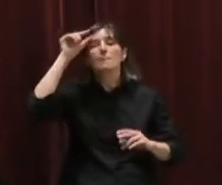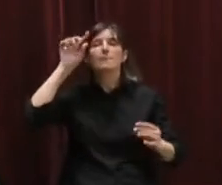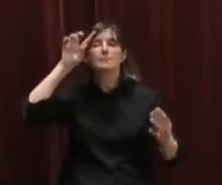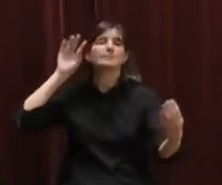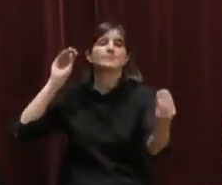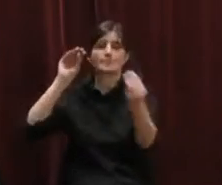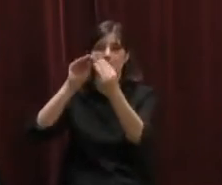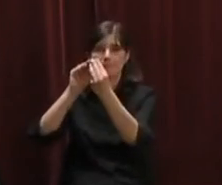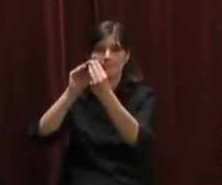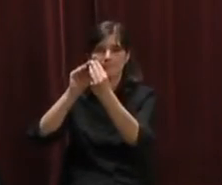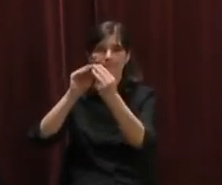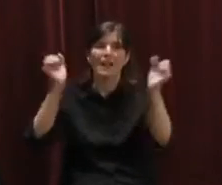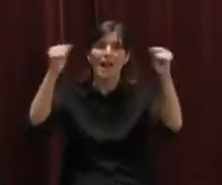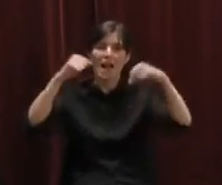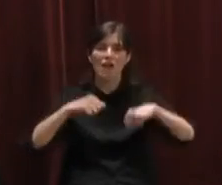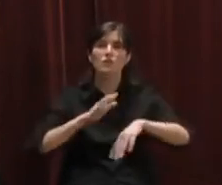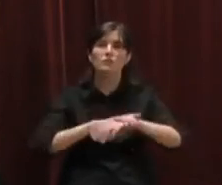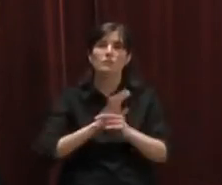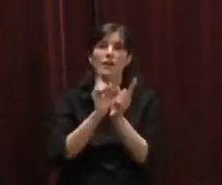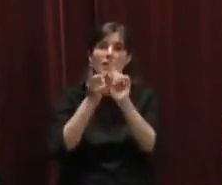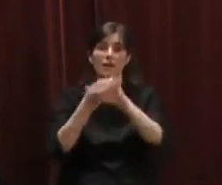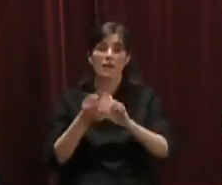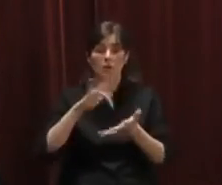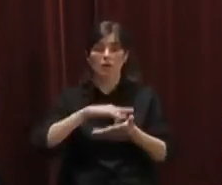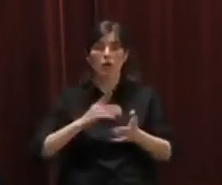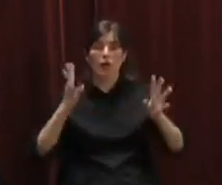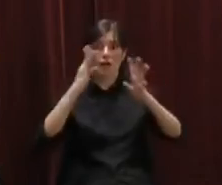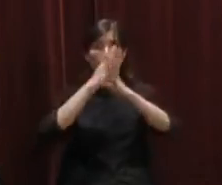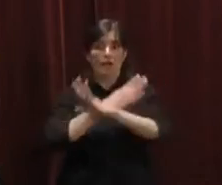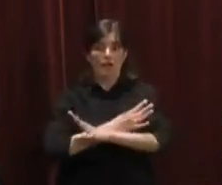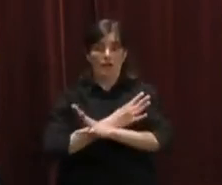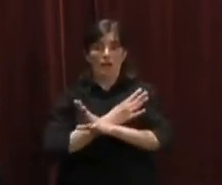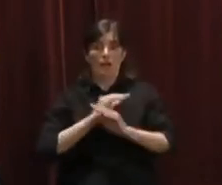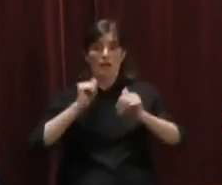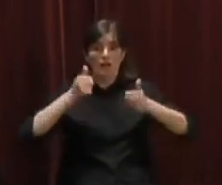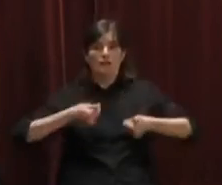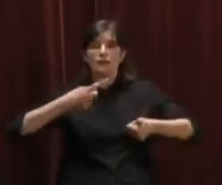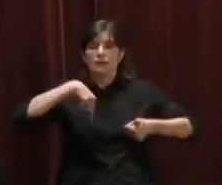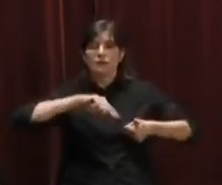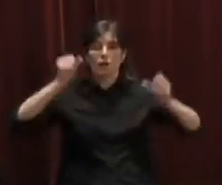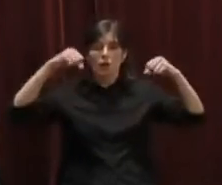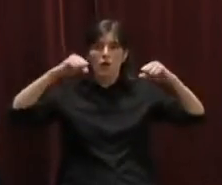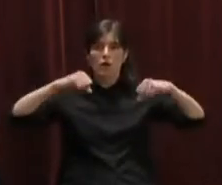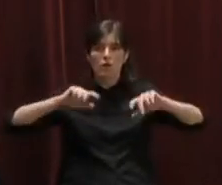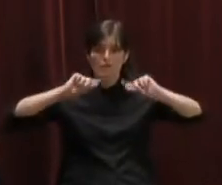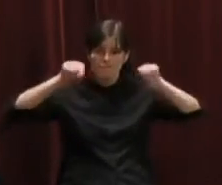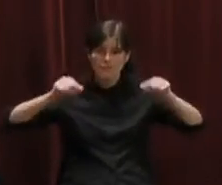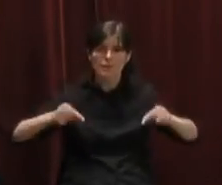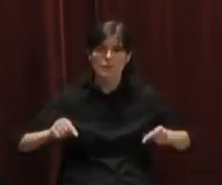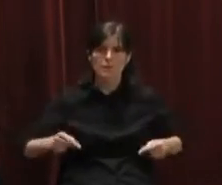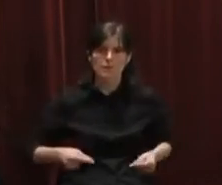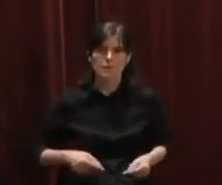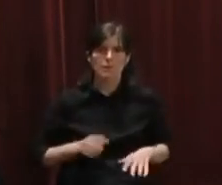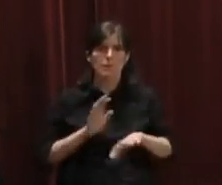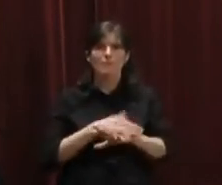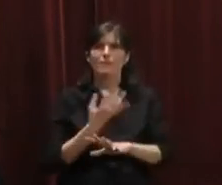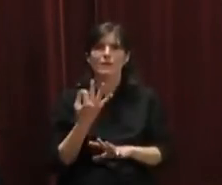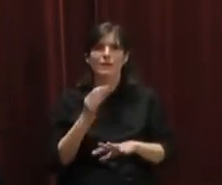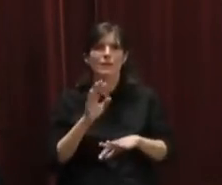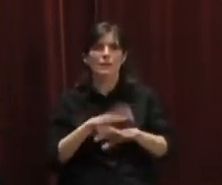canvi, allà on a principi de legislatura signàrem tota una sèrie d'acords en què la política la faríem a tenir servei de